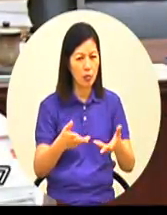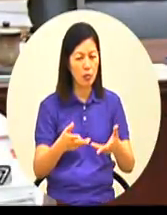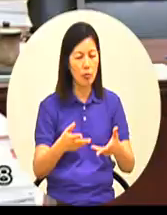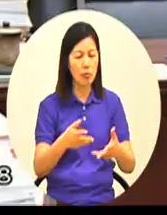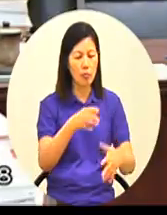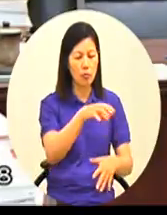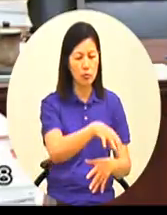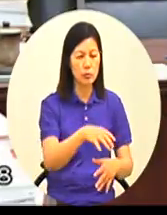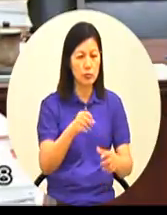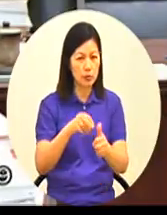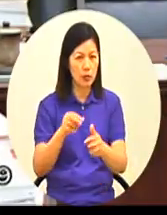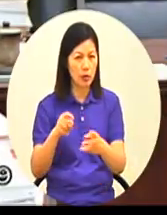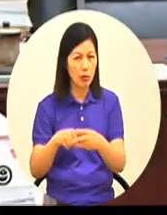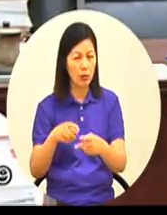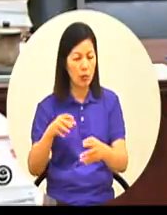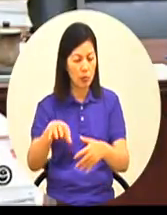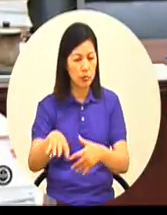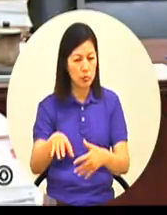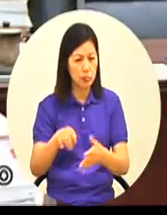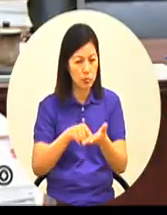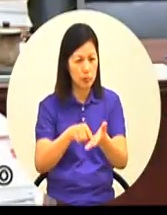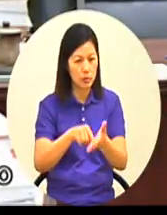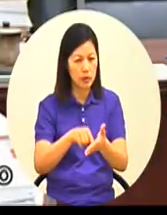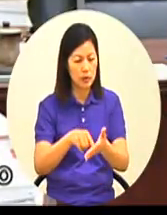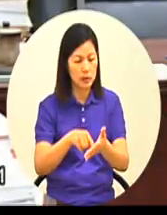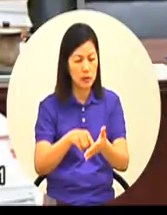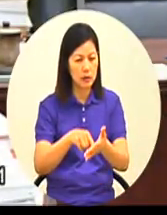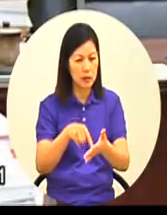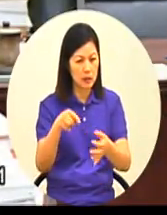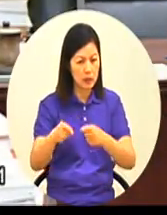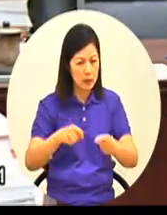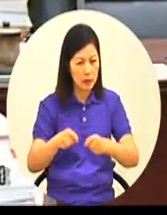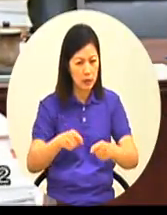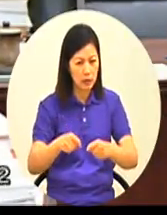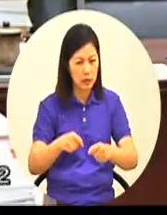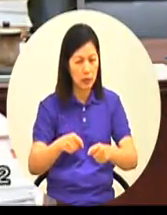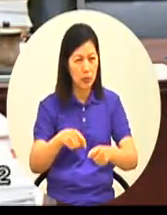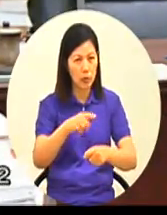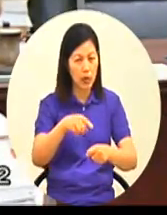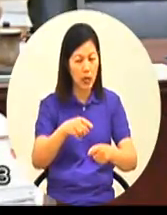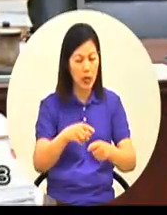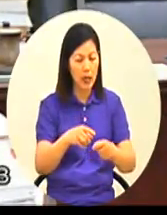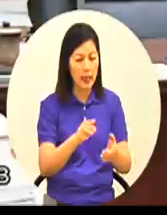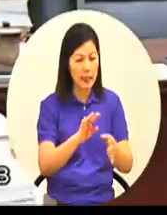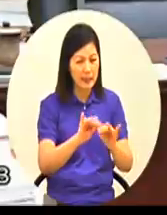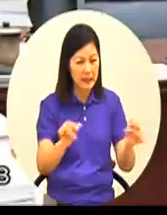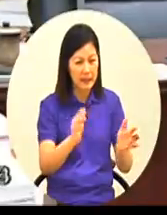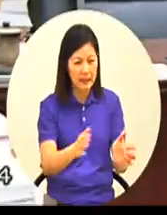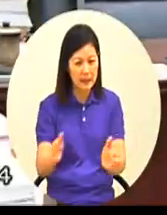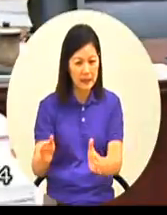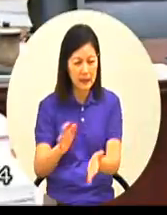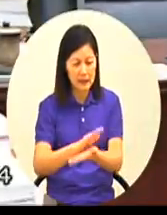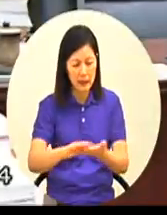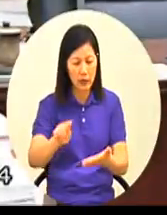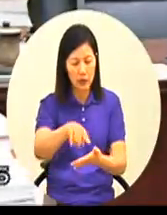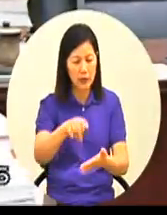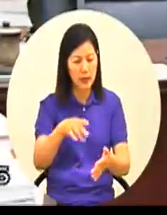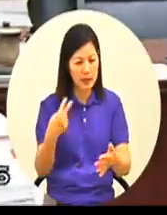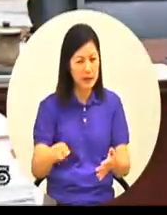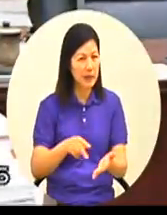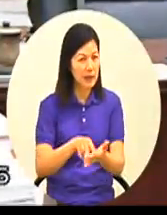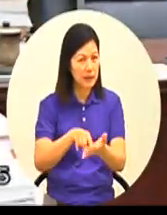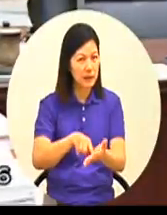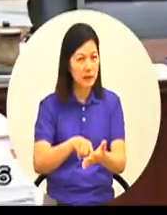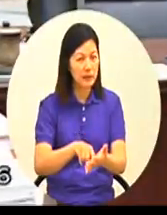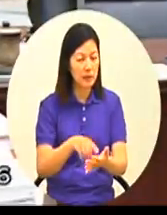他们要接受这样的一个申请案，是你整地完再来申请，并不是说我要来做的时候我要来申